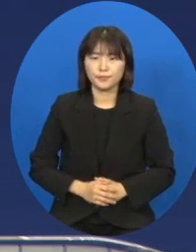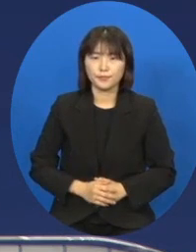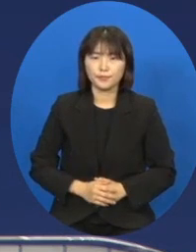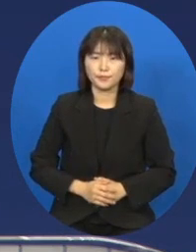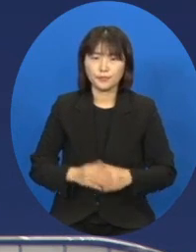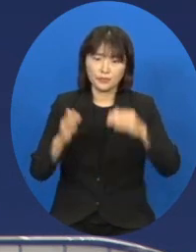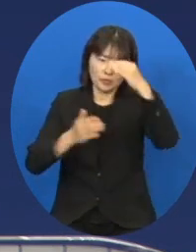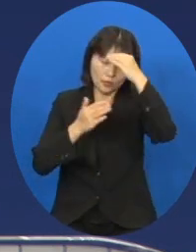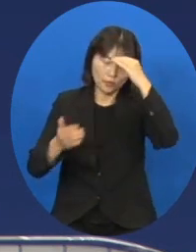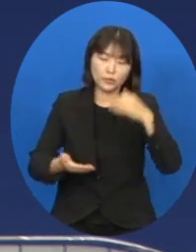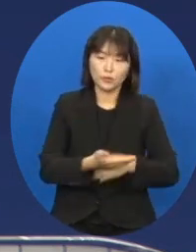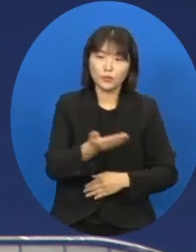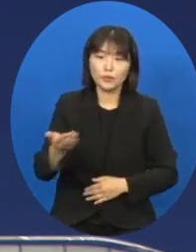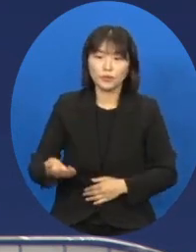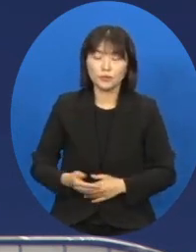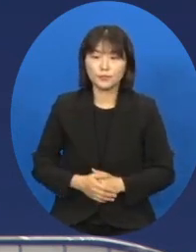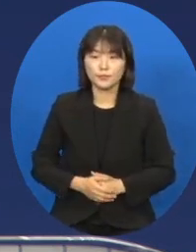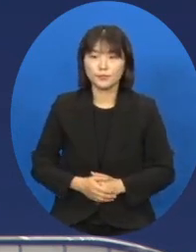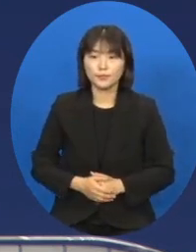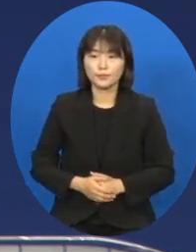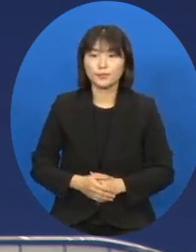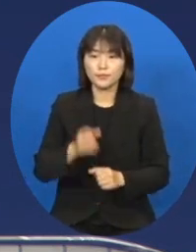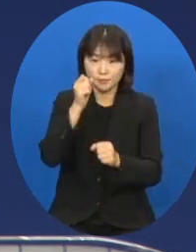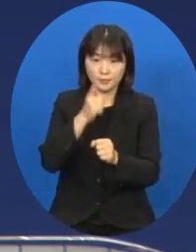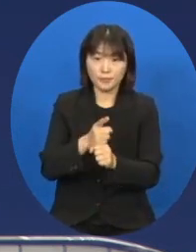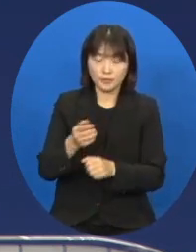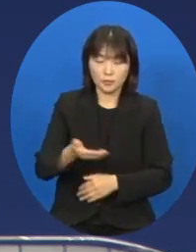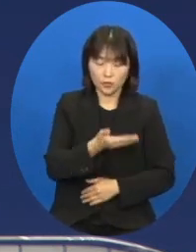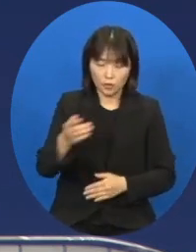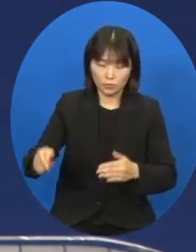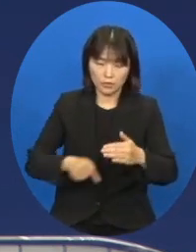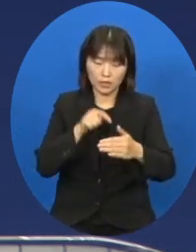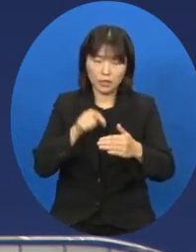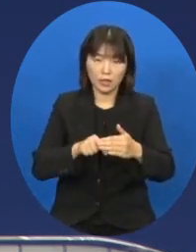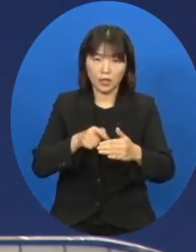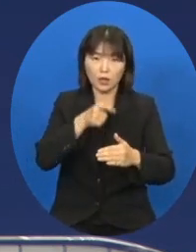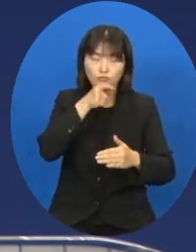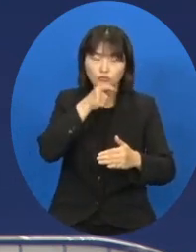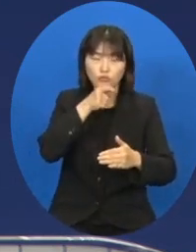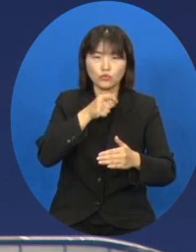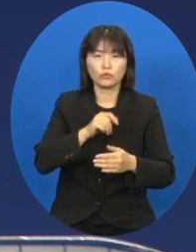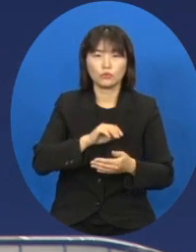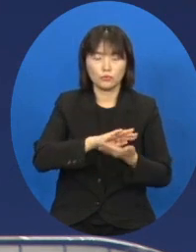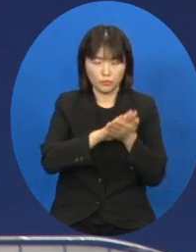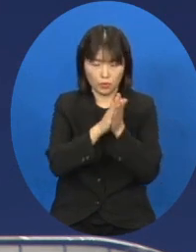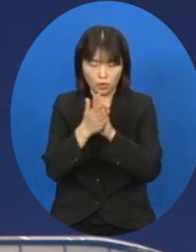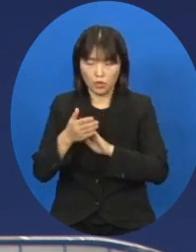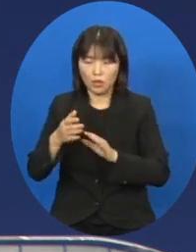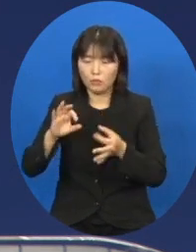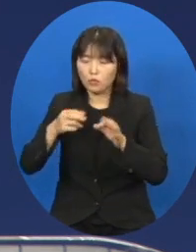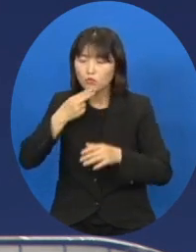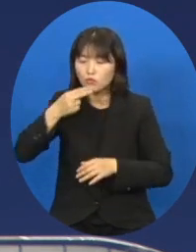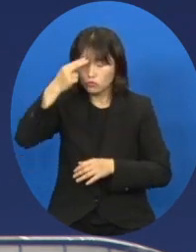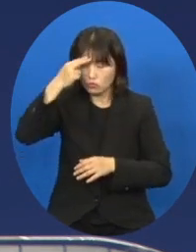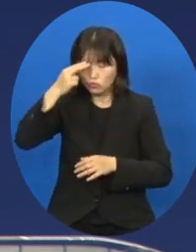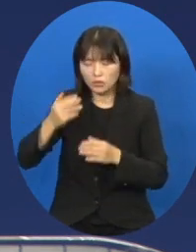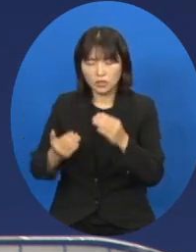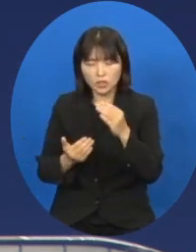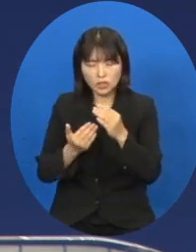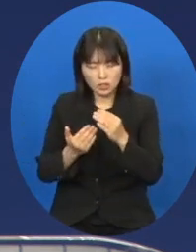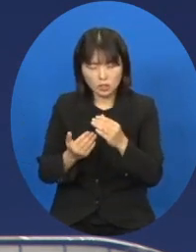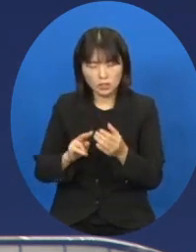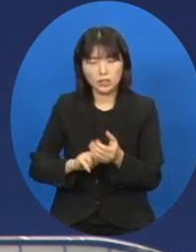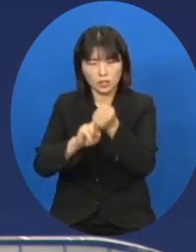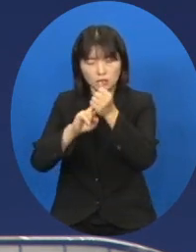성도 여러분, 이미 여러분 안에 물이 포도주가 되는 기적이 일어났음을